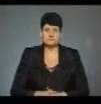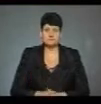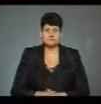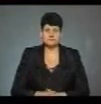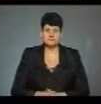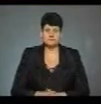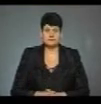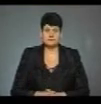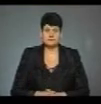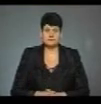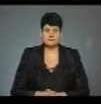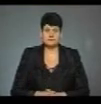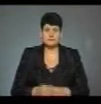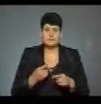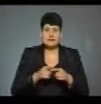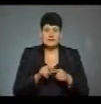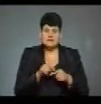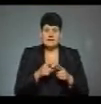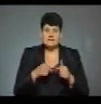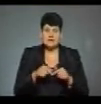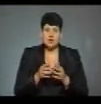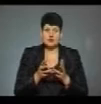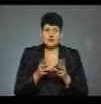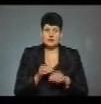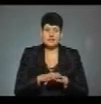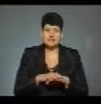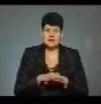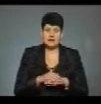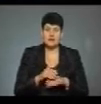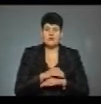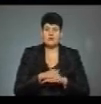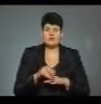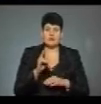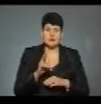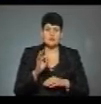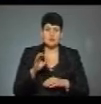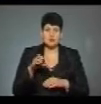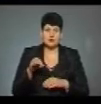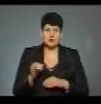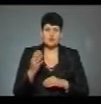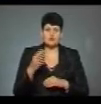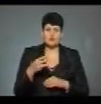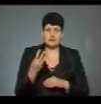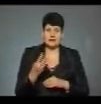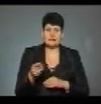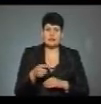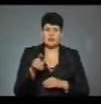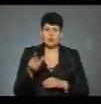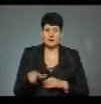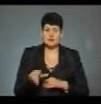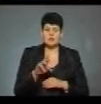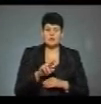Гадомська. Це відділ розрахунків з населенням на вулиці Князя Острозького, 43. Тернополянин Ярослав